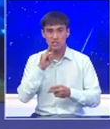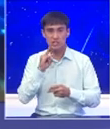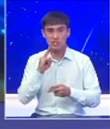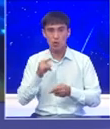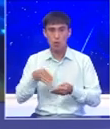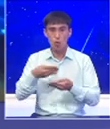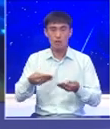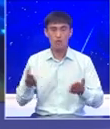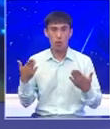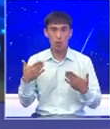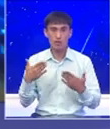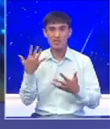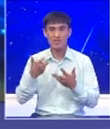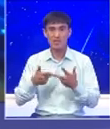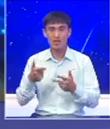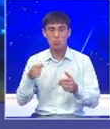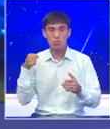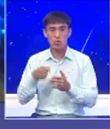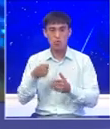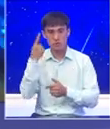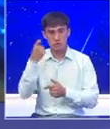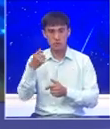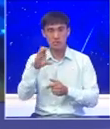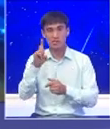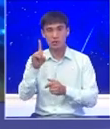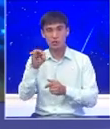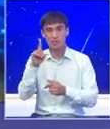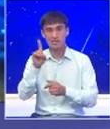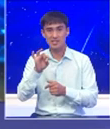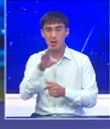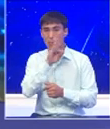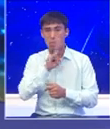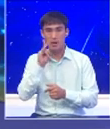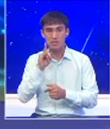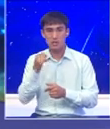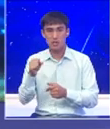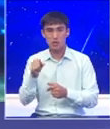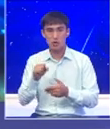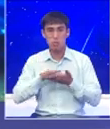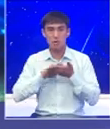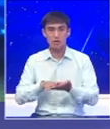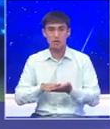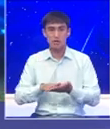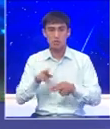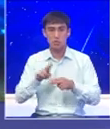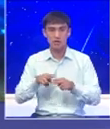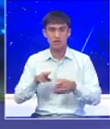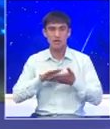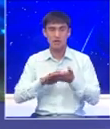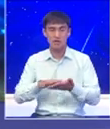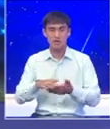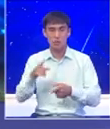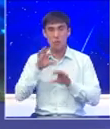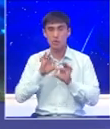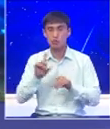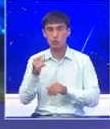на полуденный отдых, несколько раз бьет его, сообщает Закон КИЗ. Мать избитого ребенка уже обратилась в правоохранительные органы с заявлением,